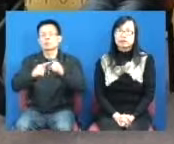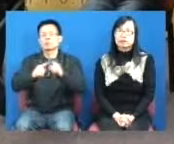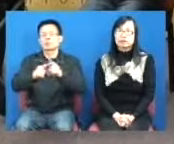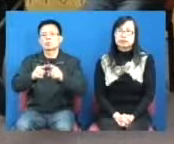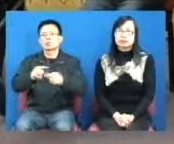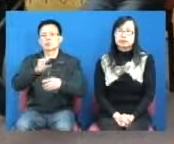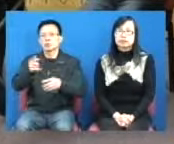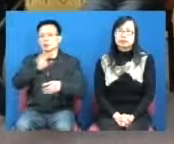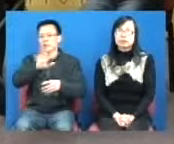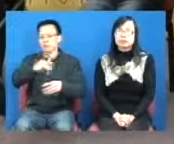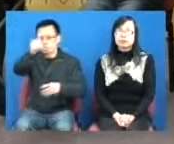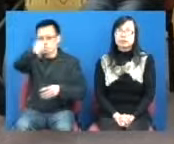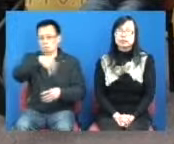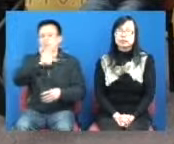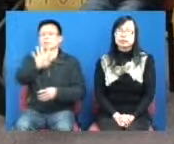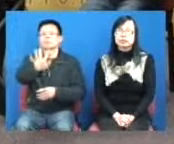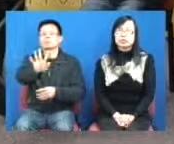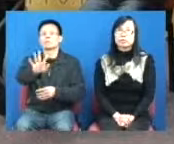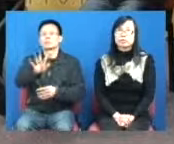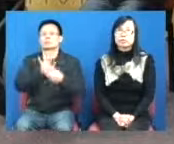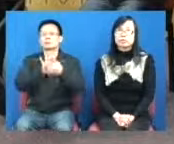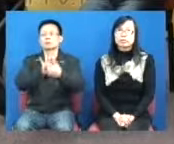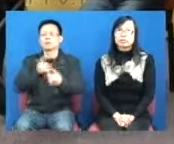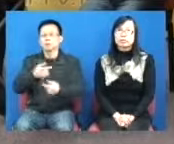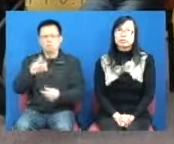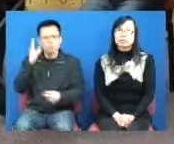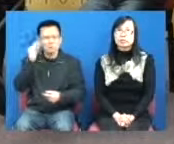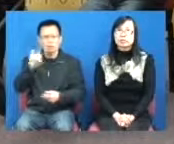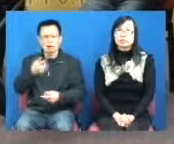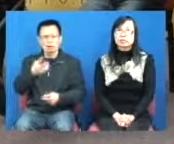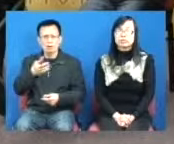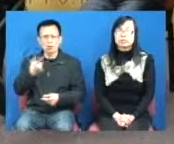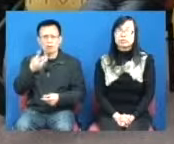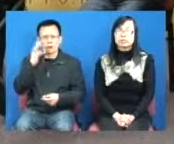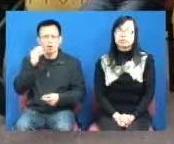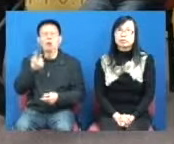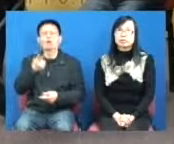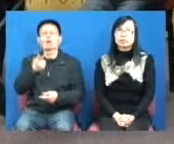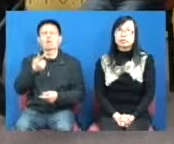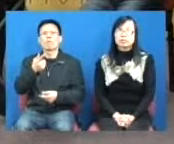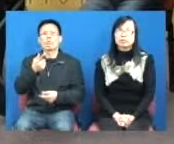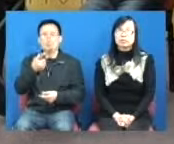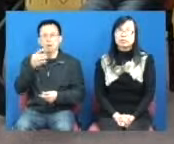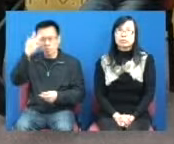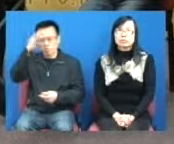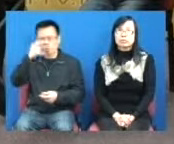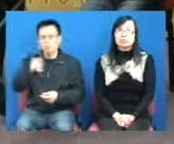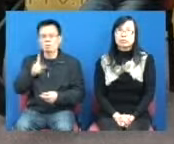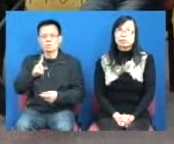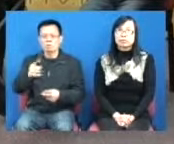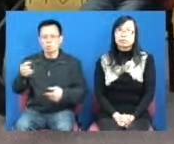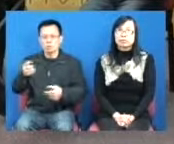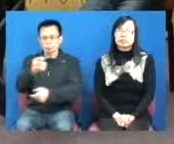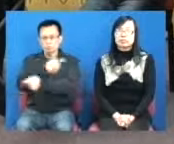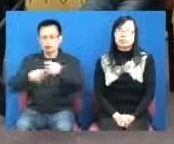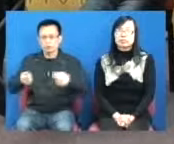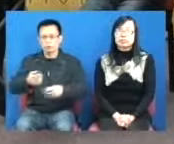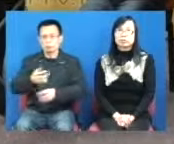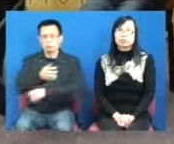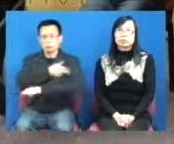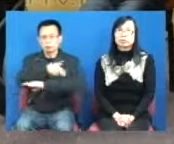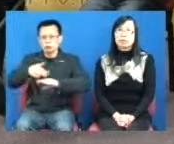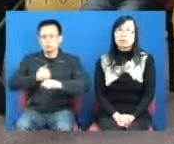士你是不能出席這個諮詢會我聽完之後難怪永遠財政預算案實際跟我們